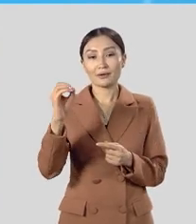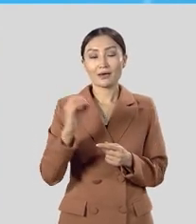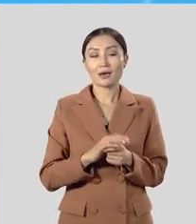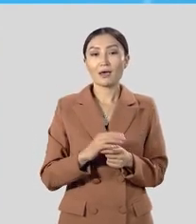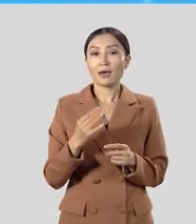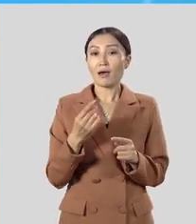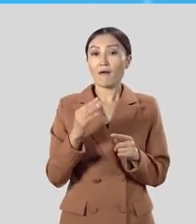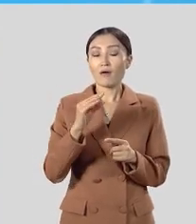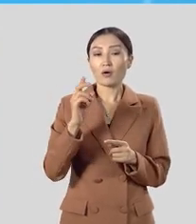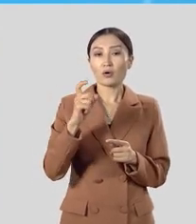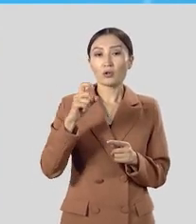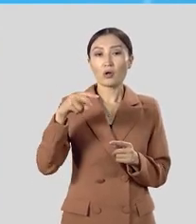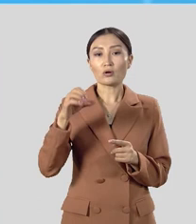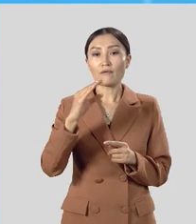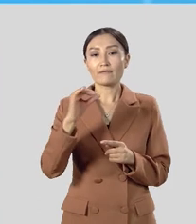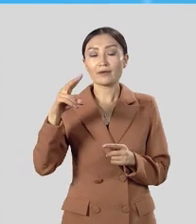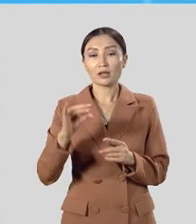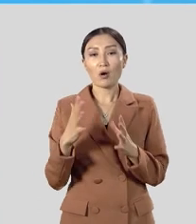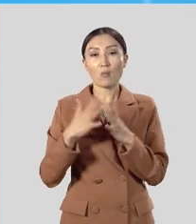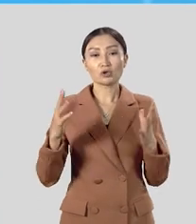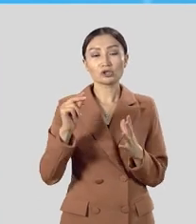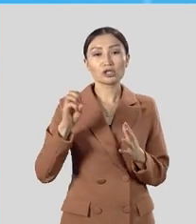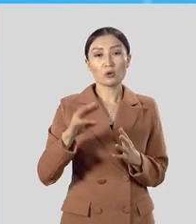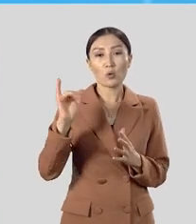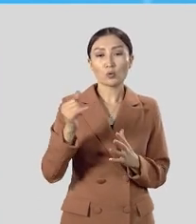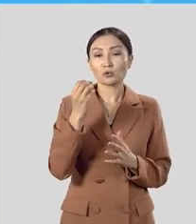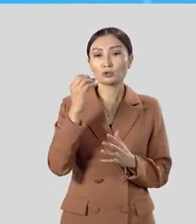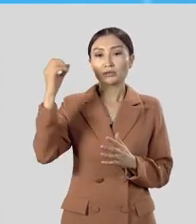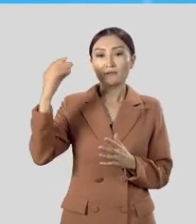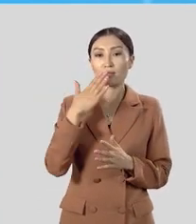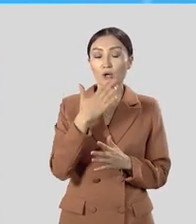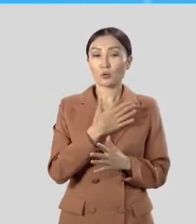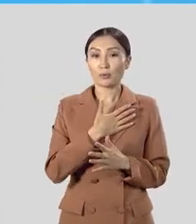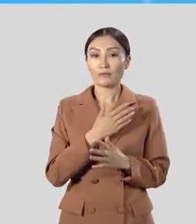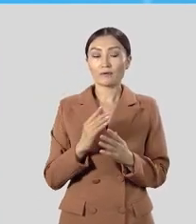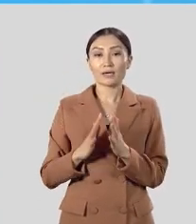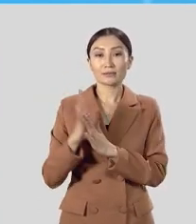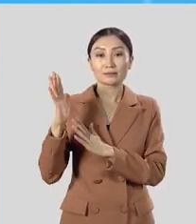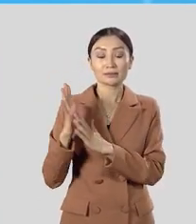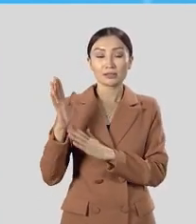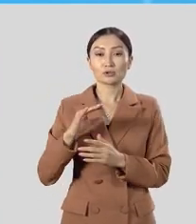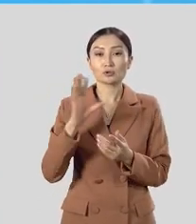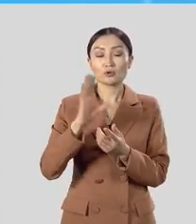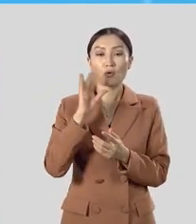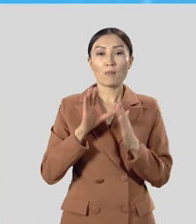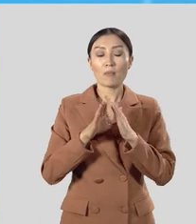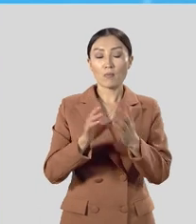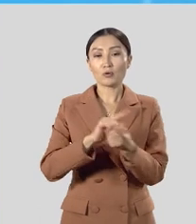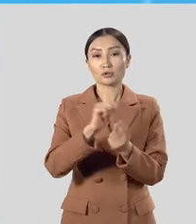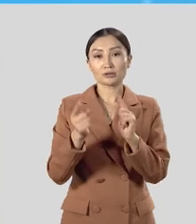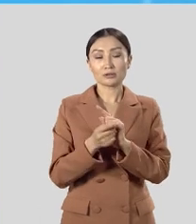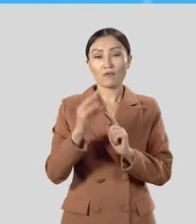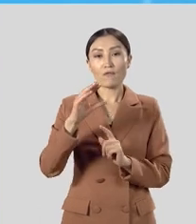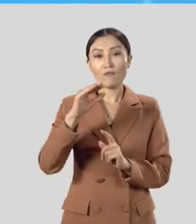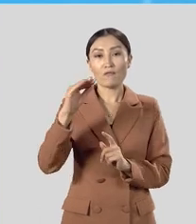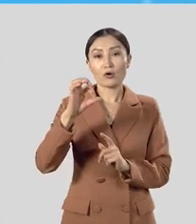крупные. Хлорофилла в них больше, чем у светолюбивых растений, что обеспечивает возможность фотосинтеза даже при слабом